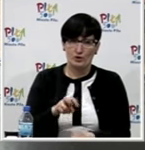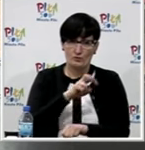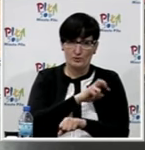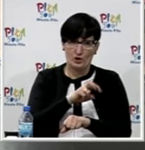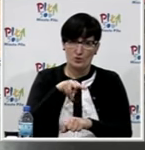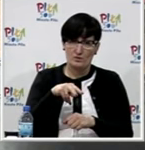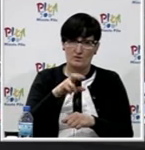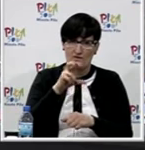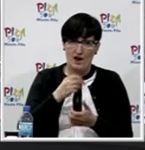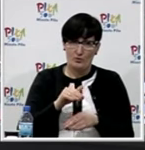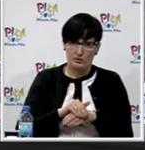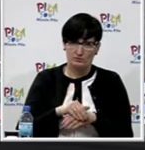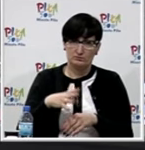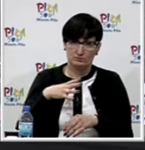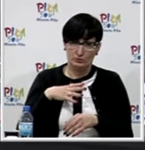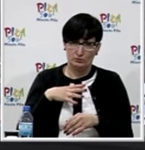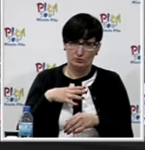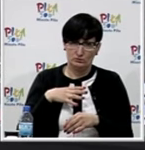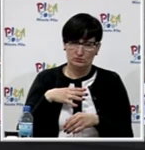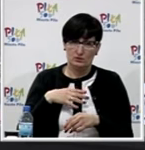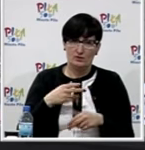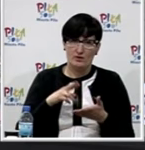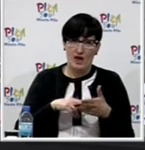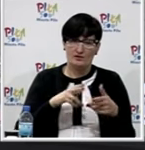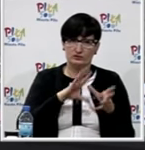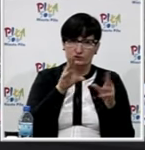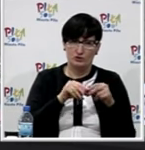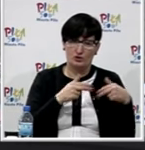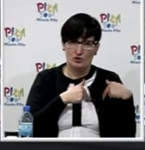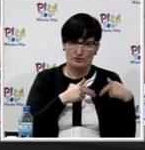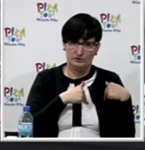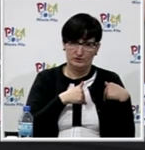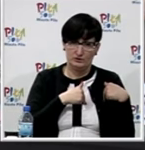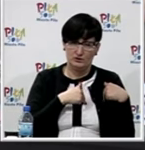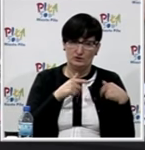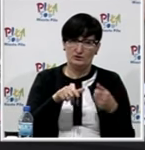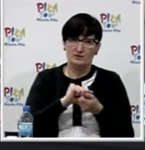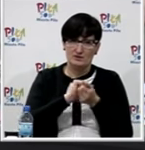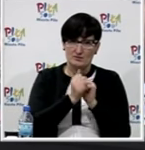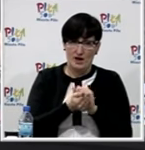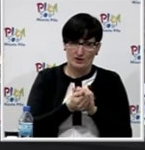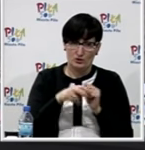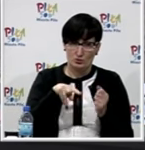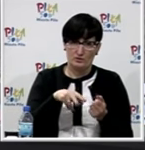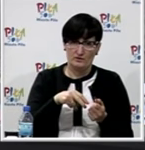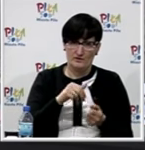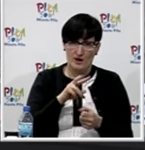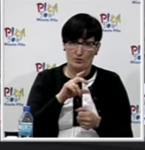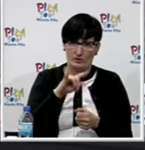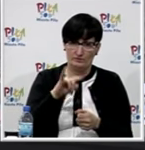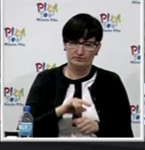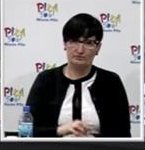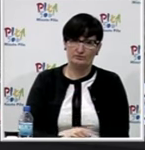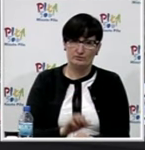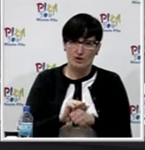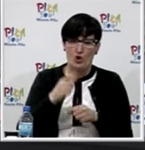przedmiotem obrad wszystkich komisji. Zawarte w tej zmianie uchwały budżetowej są oczekiwane przez gminę przede wszystkim dotacje,